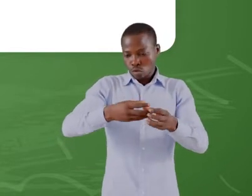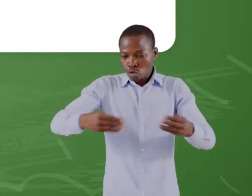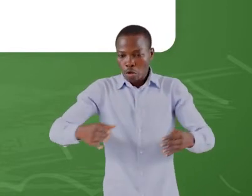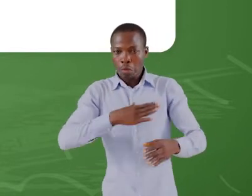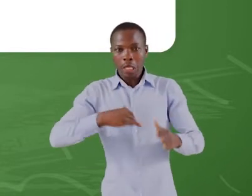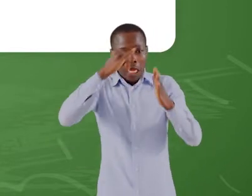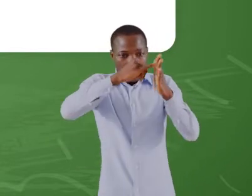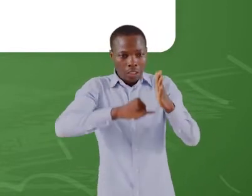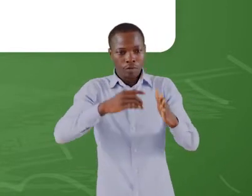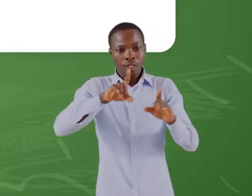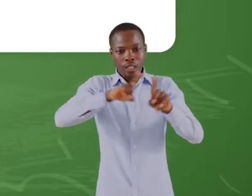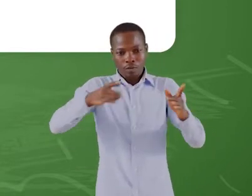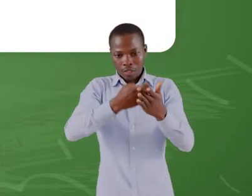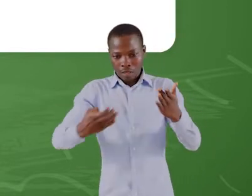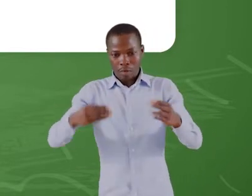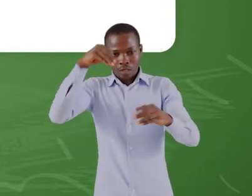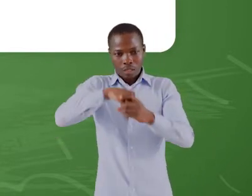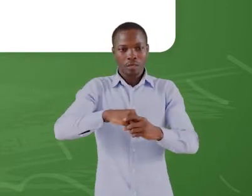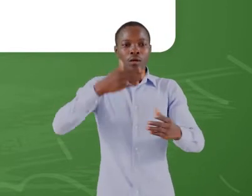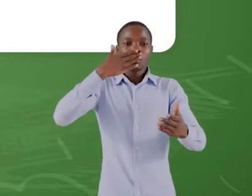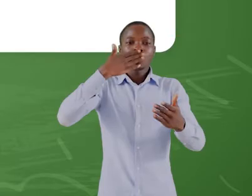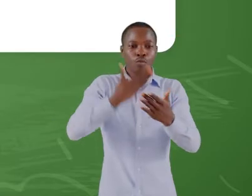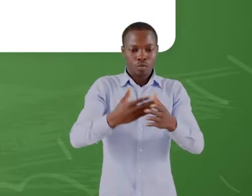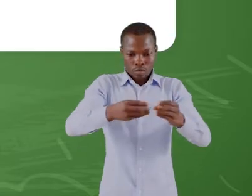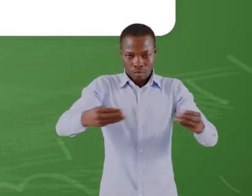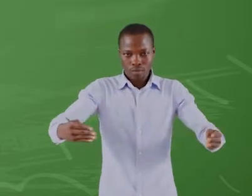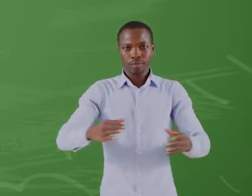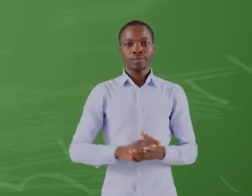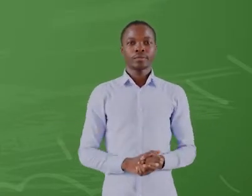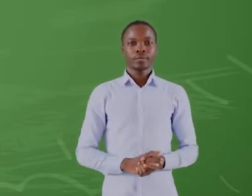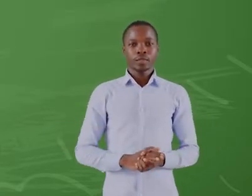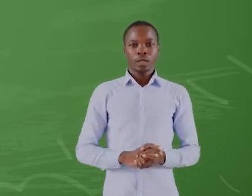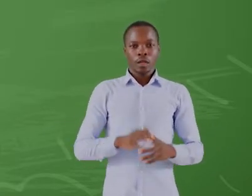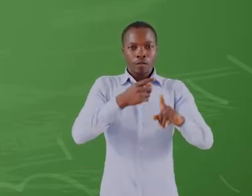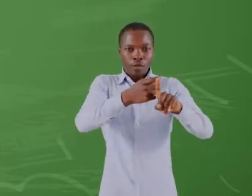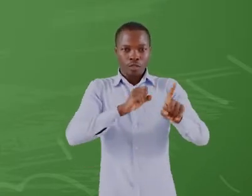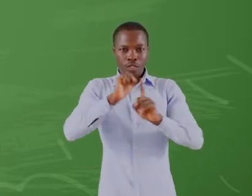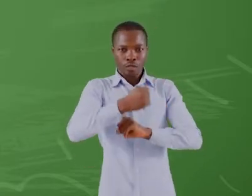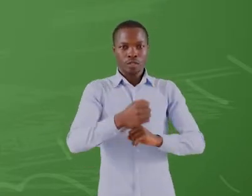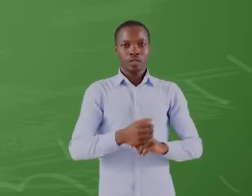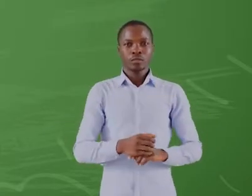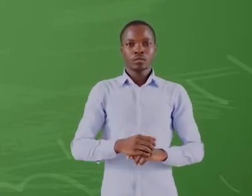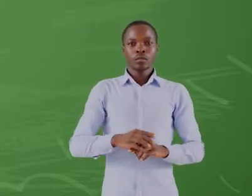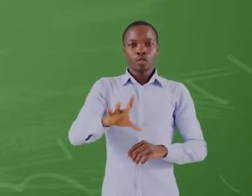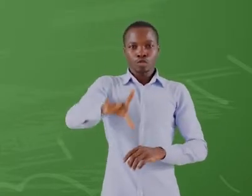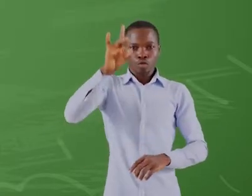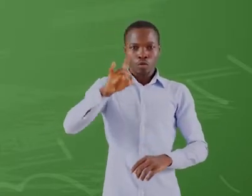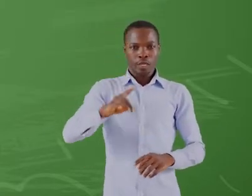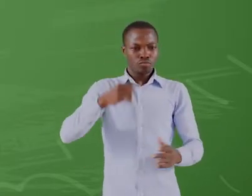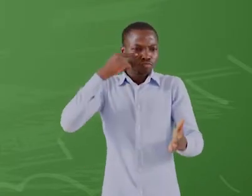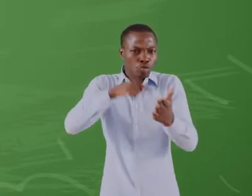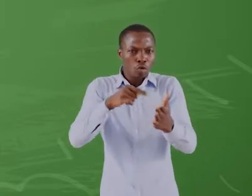à identifier les caractéristiques d'un sol fertile. Partant de cette situation, dégagez le